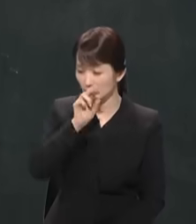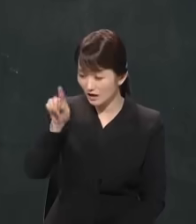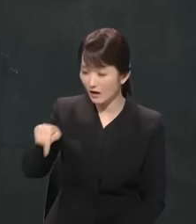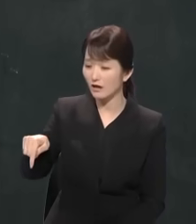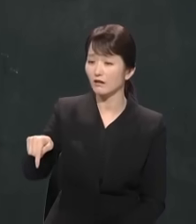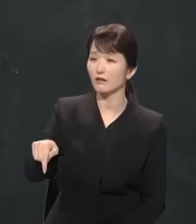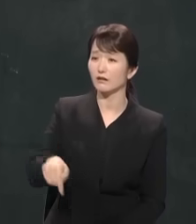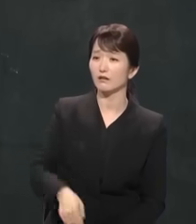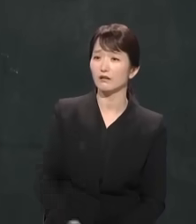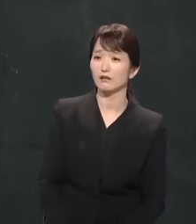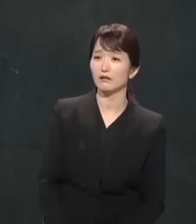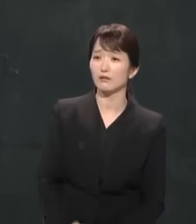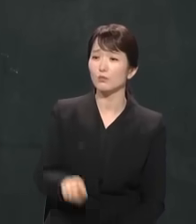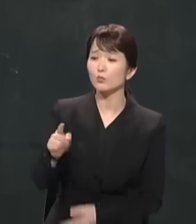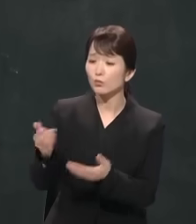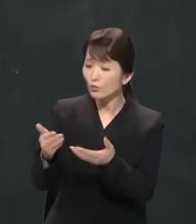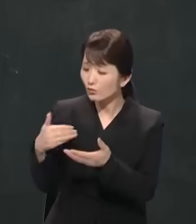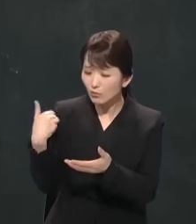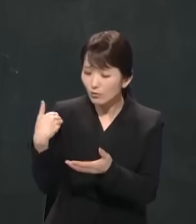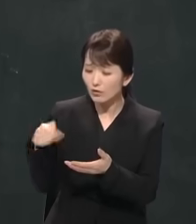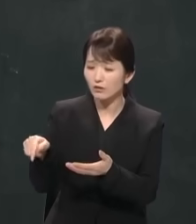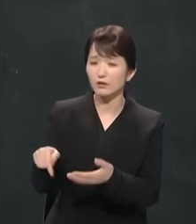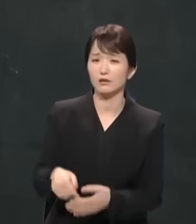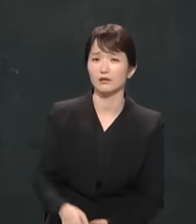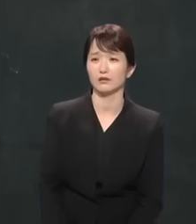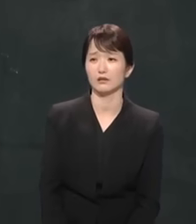모르겠다어야 뭐 하는 계신지